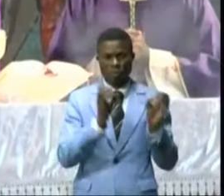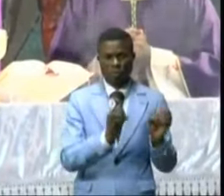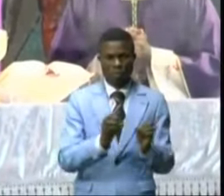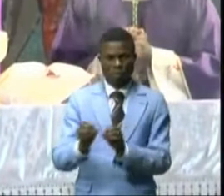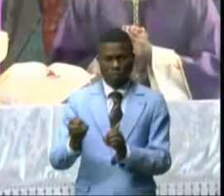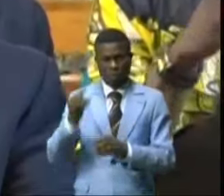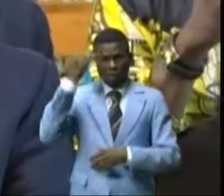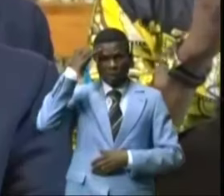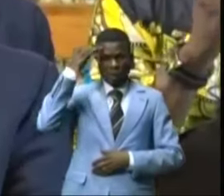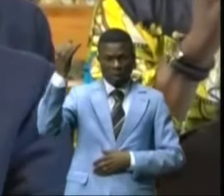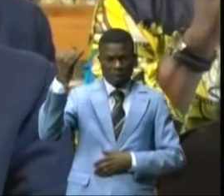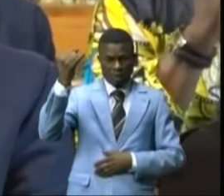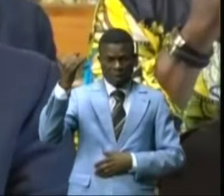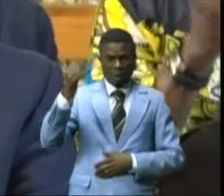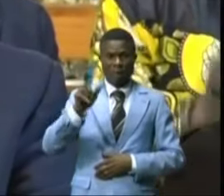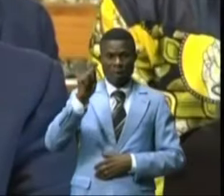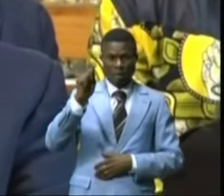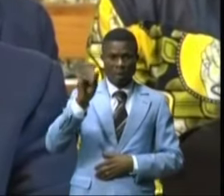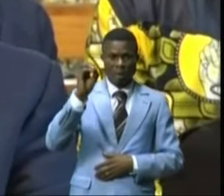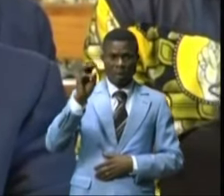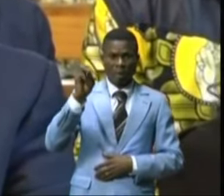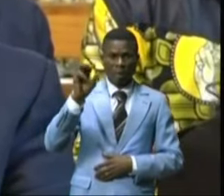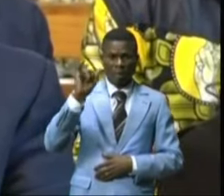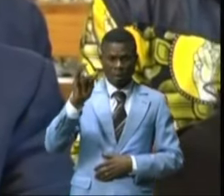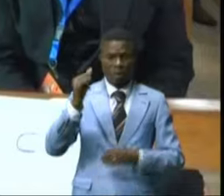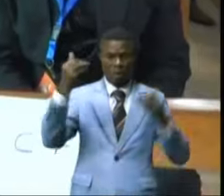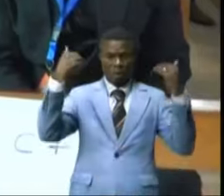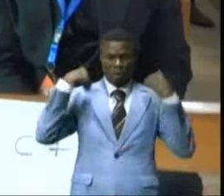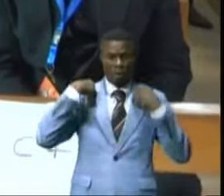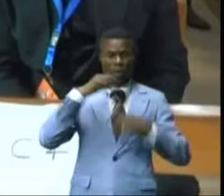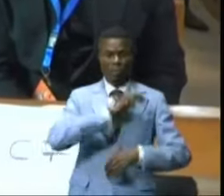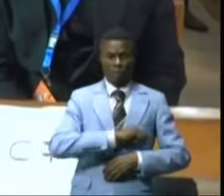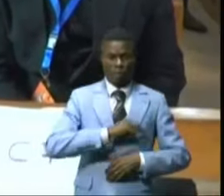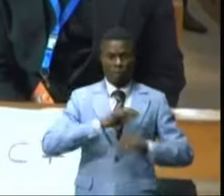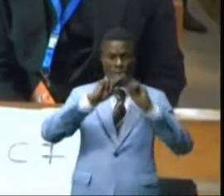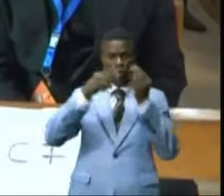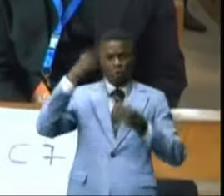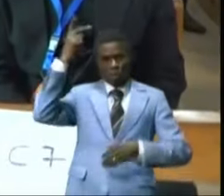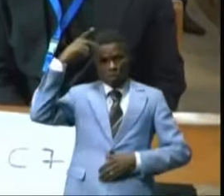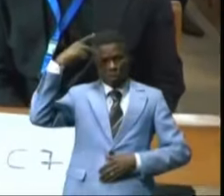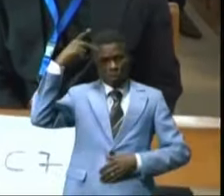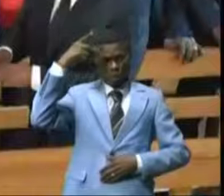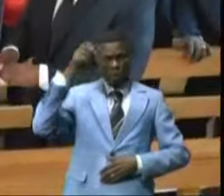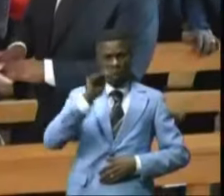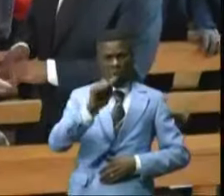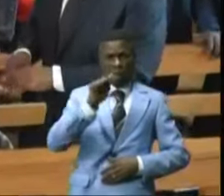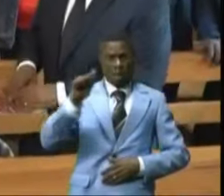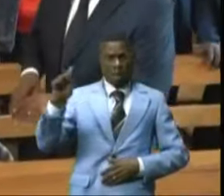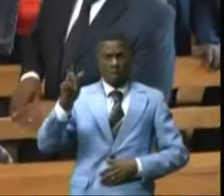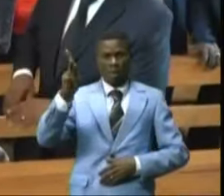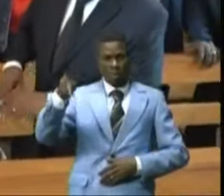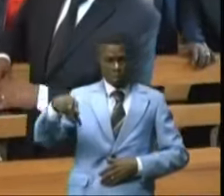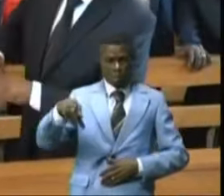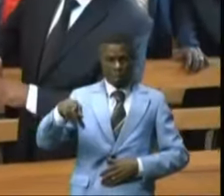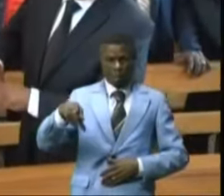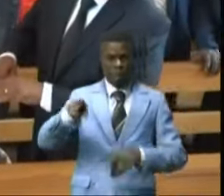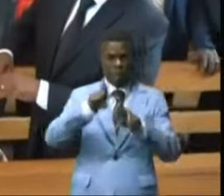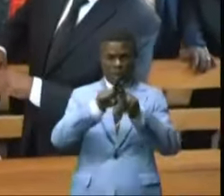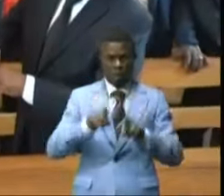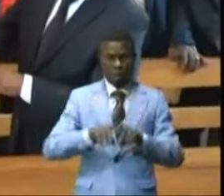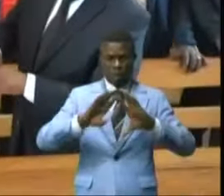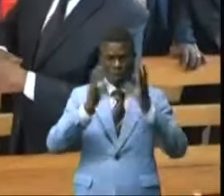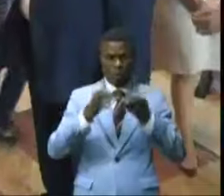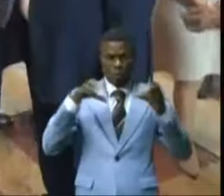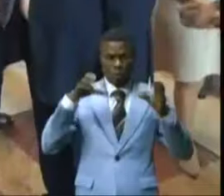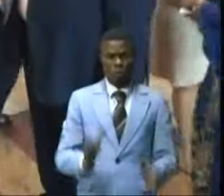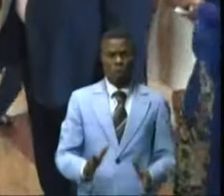à l'initiative de Tony Kankushiku, autorité morale du regroupement politique AAAP, aussi bien que tout